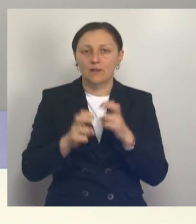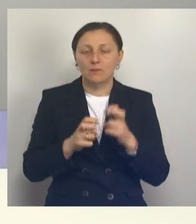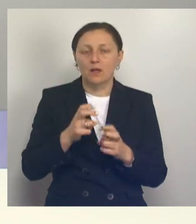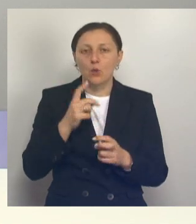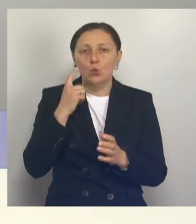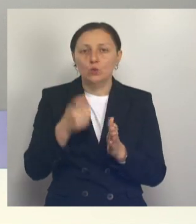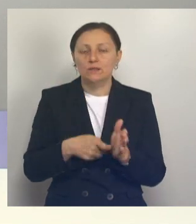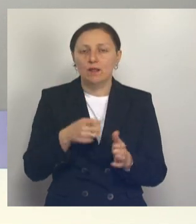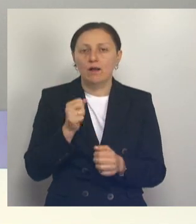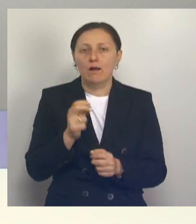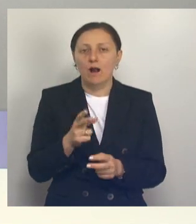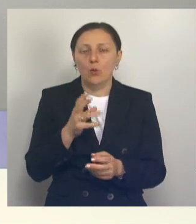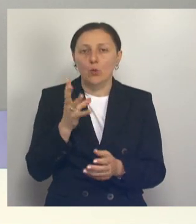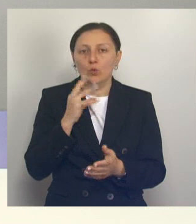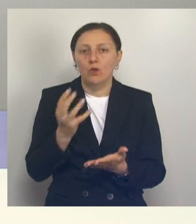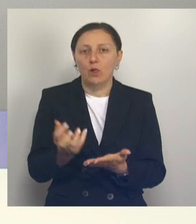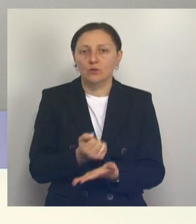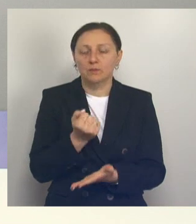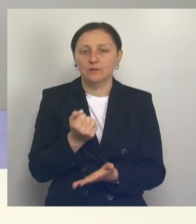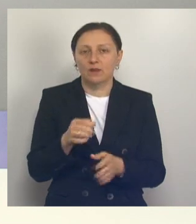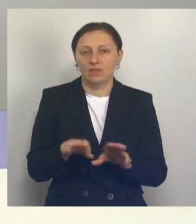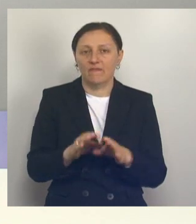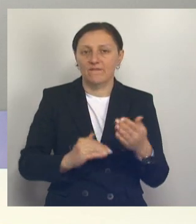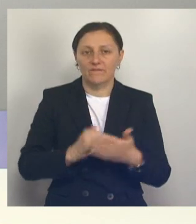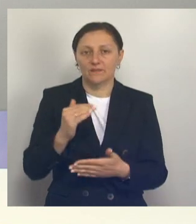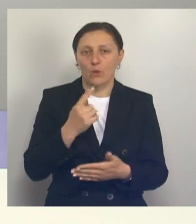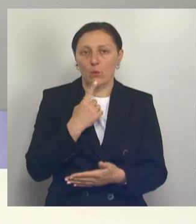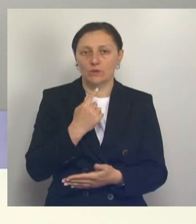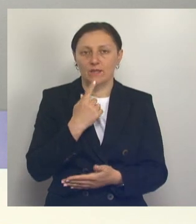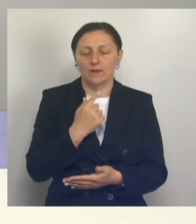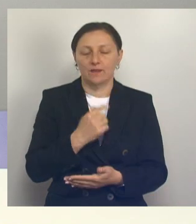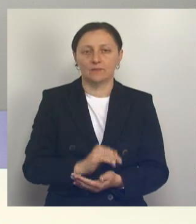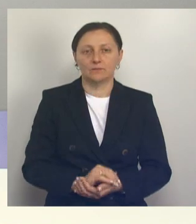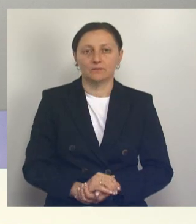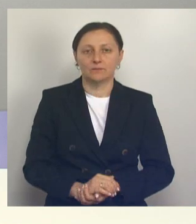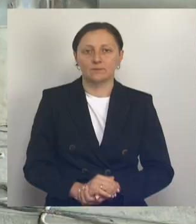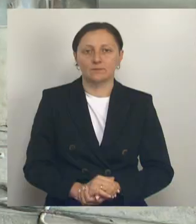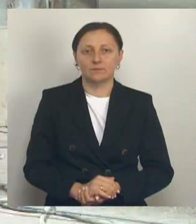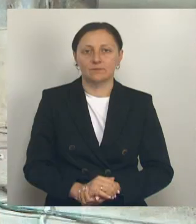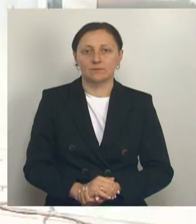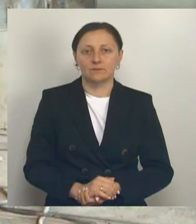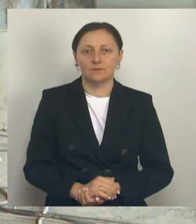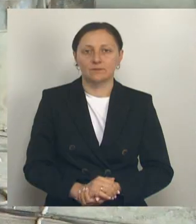чему передовикам удалось добиться такой высокой оценки Сергей Черкашин продолжит